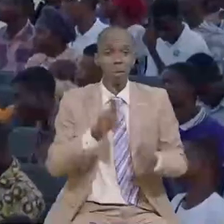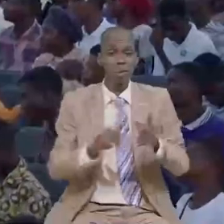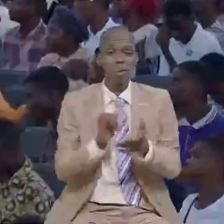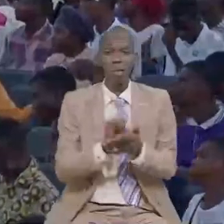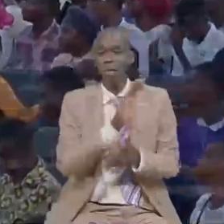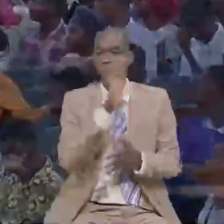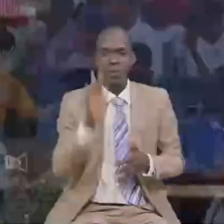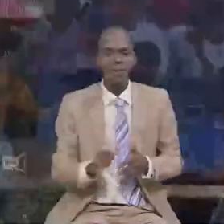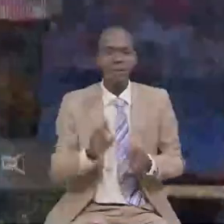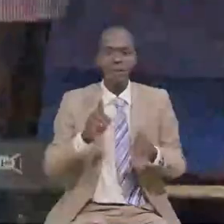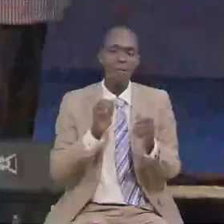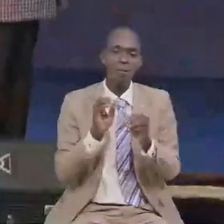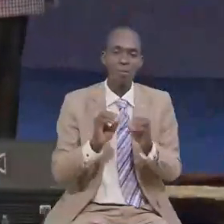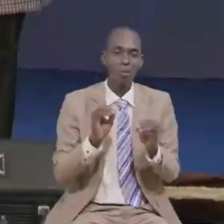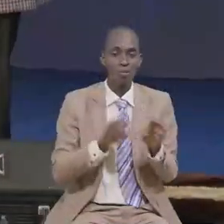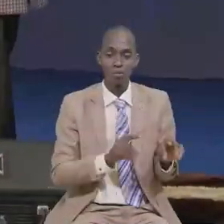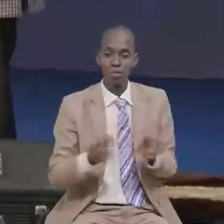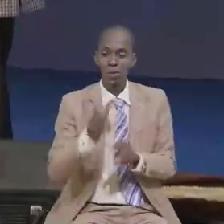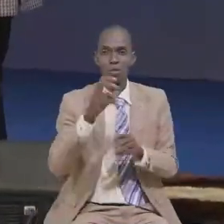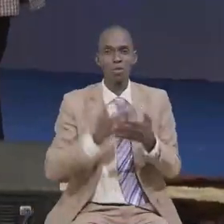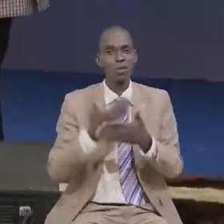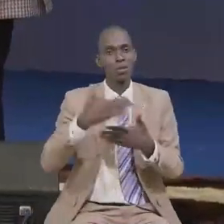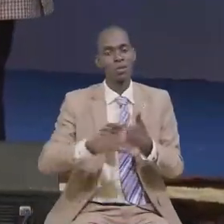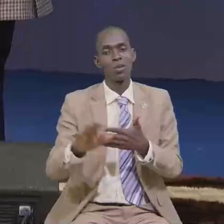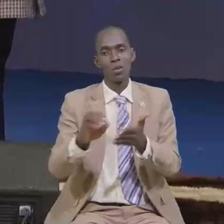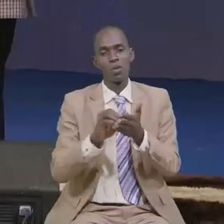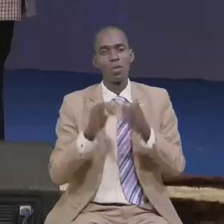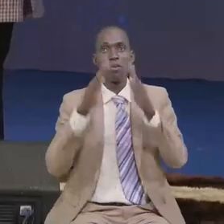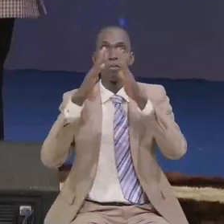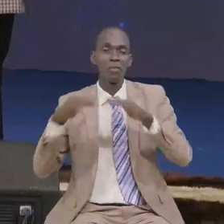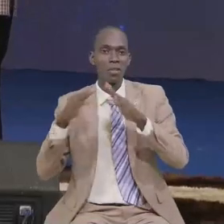Certains ne vont pas au-delà de leur village.